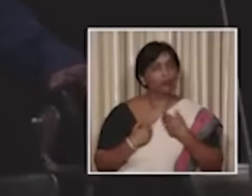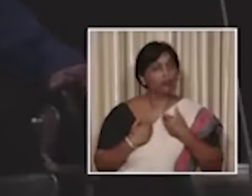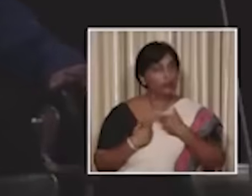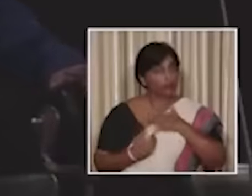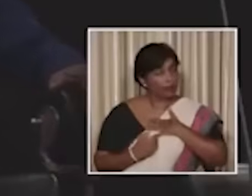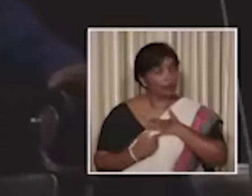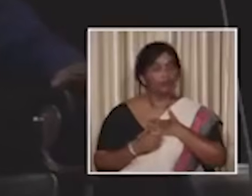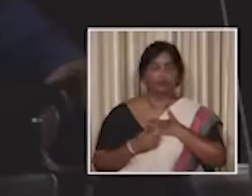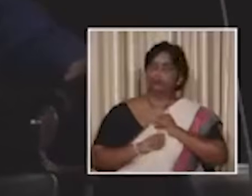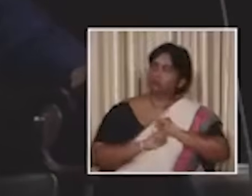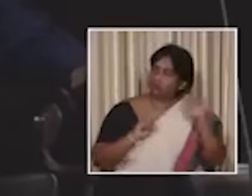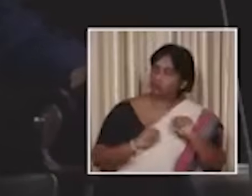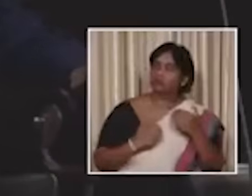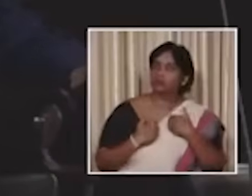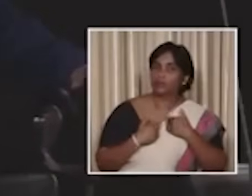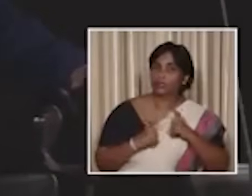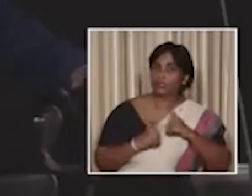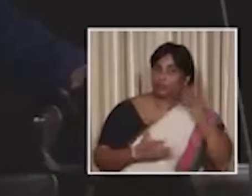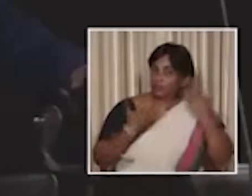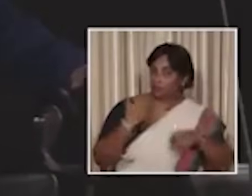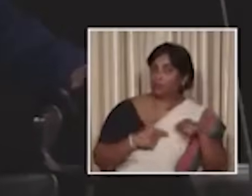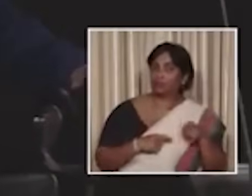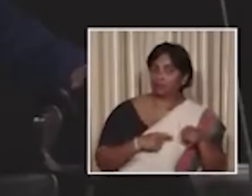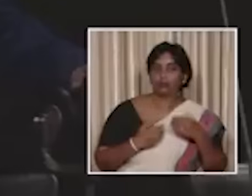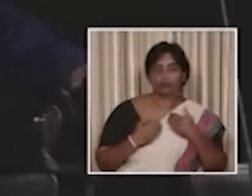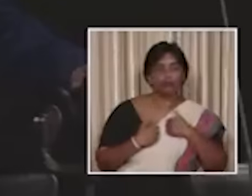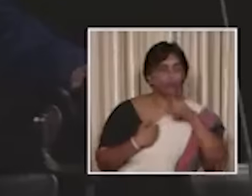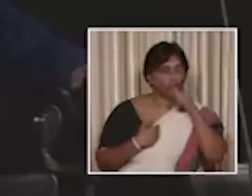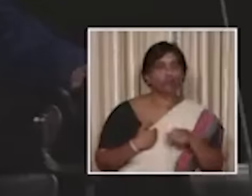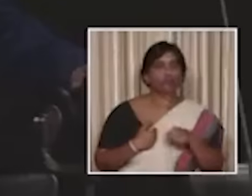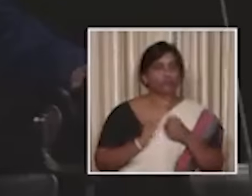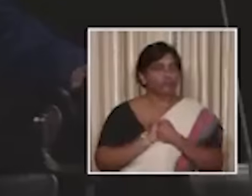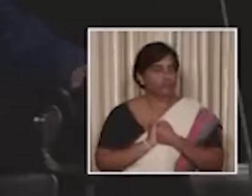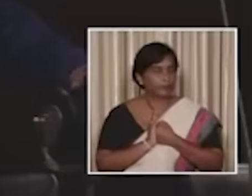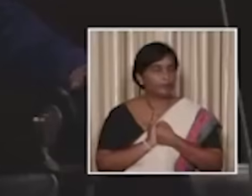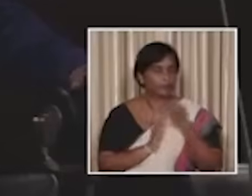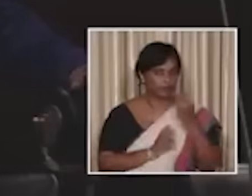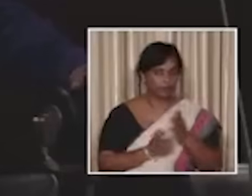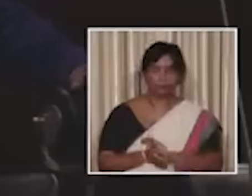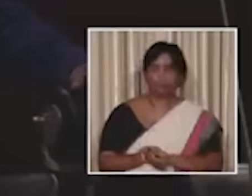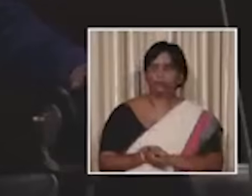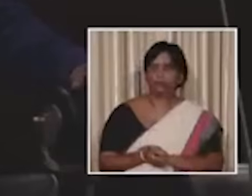இருந்தால் ராஜினாமா செய்வதே உகந்தது எனவும் எம் ஏ சுமந்திரன் சுட்டிக்காட்டினார்.